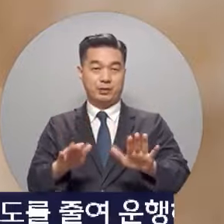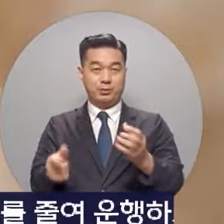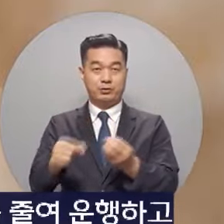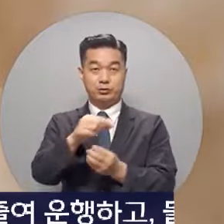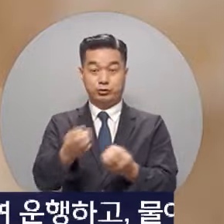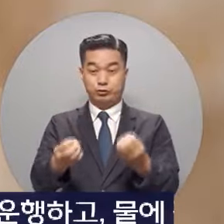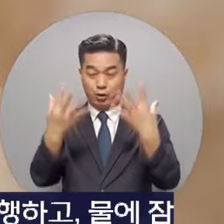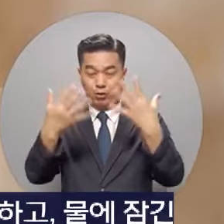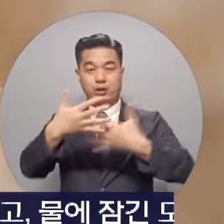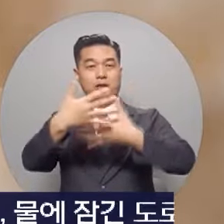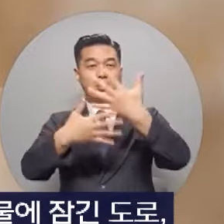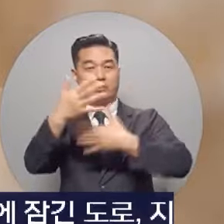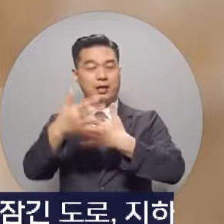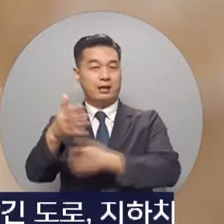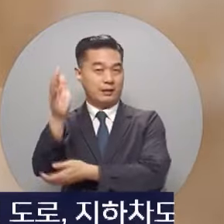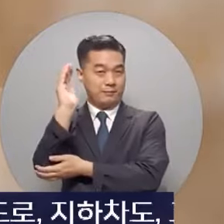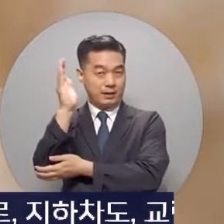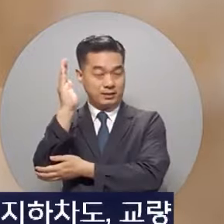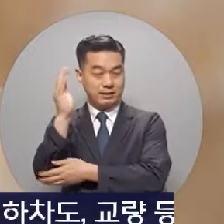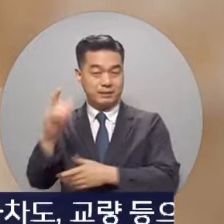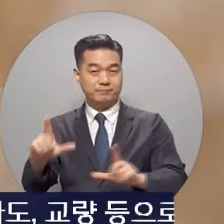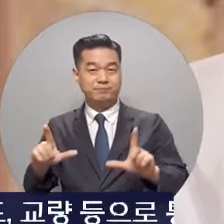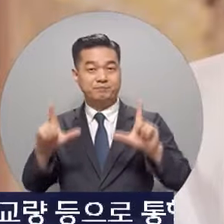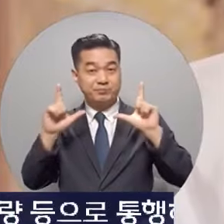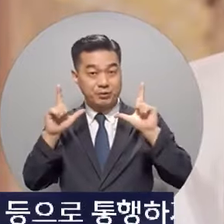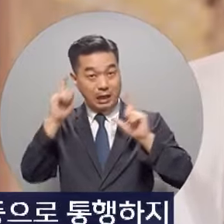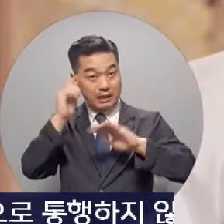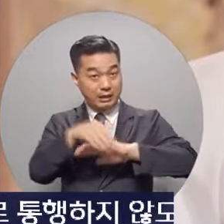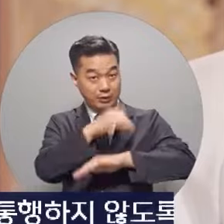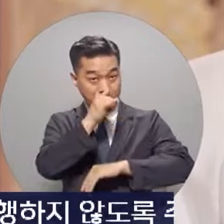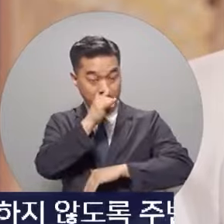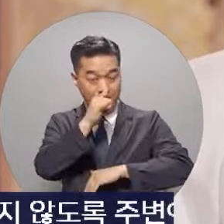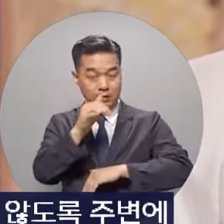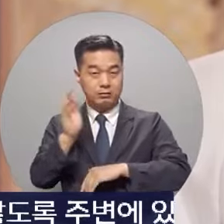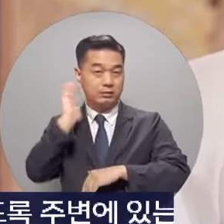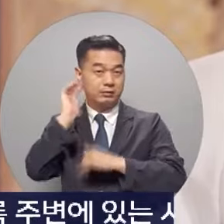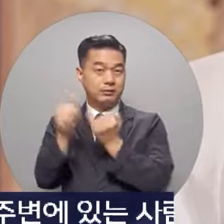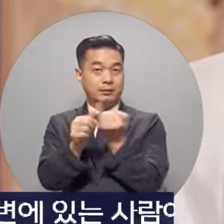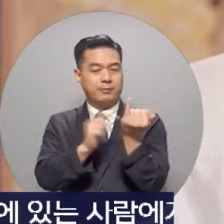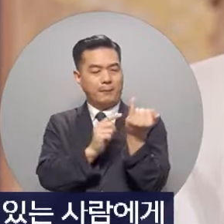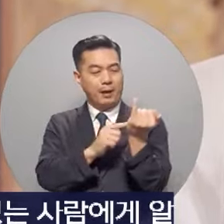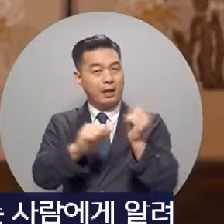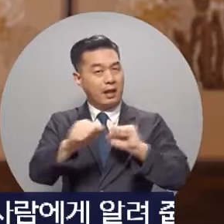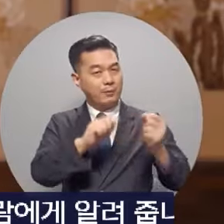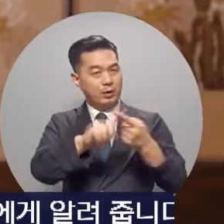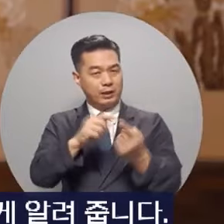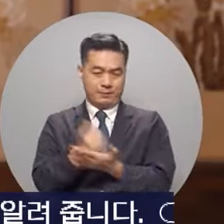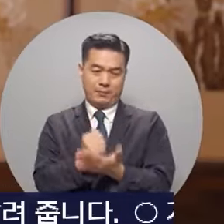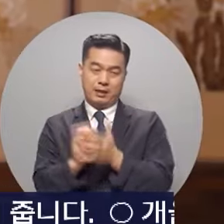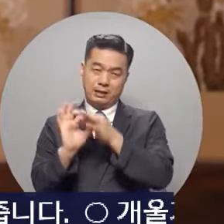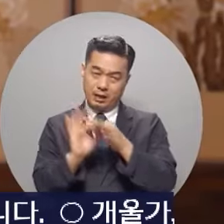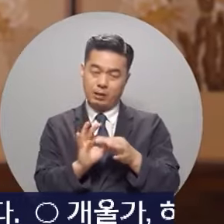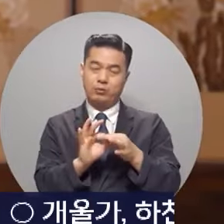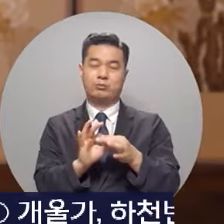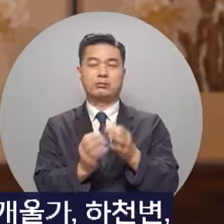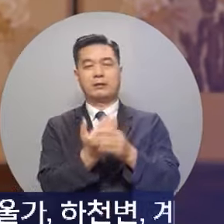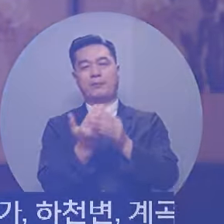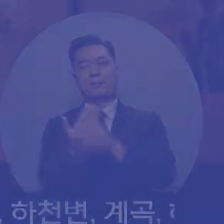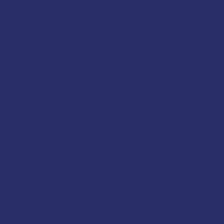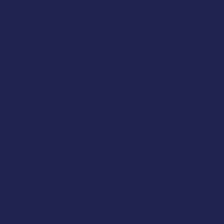영상 메시지에는 등장할 예정인 가운데 김여사의 행보를 둘러싼 논란은 더욱 커질 것으로 보입니다 MBC 뉴스